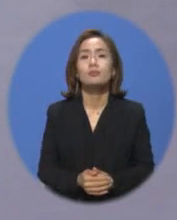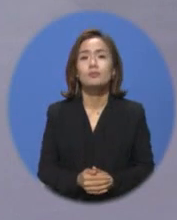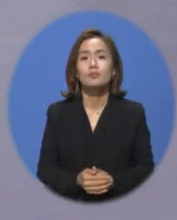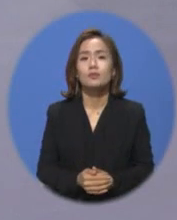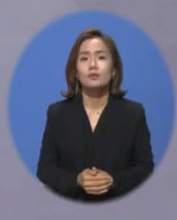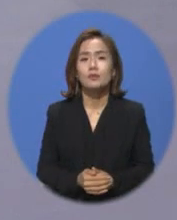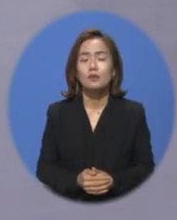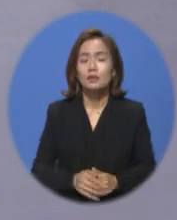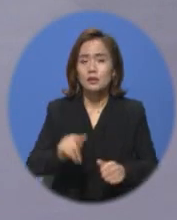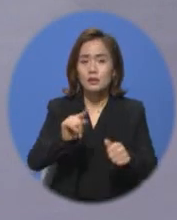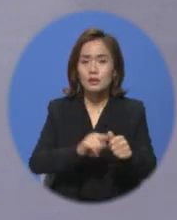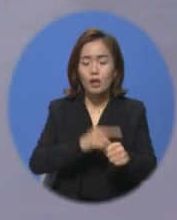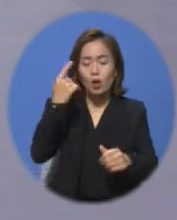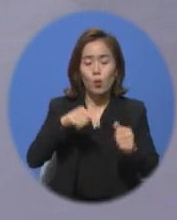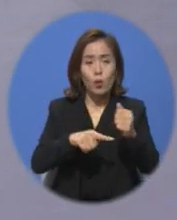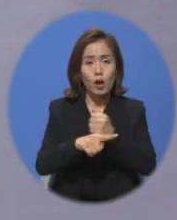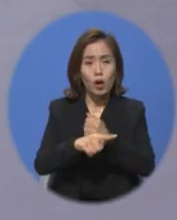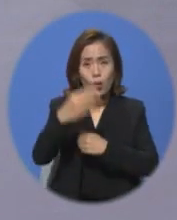하고싶습니다.